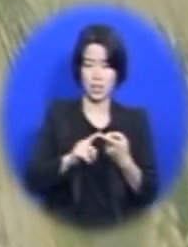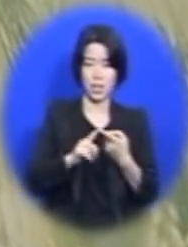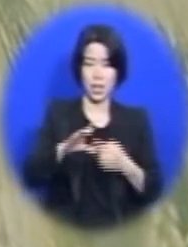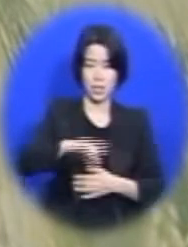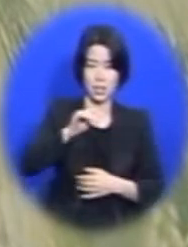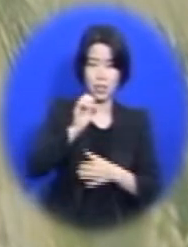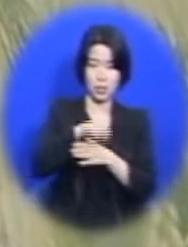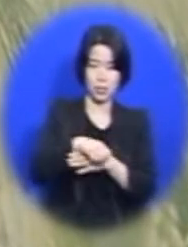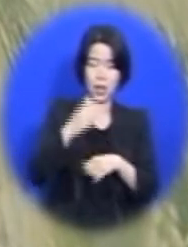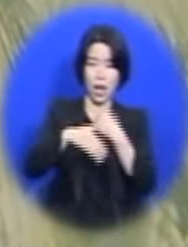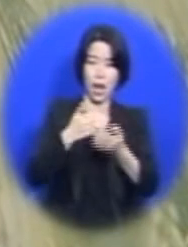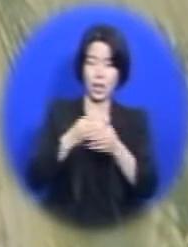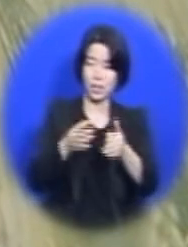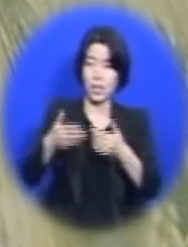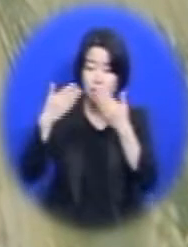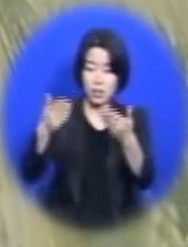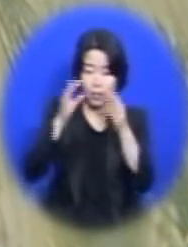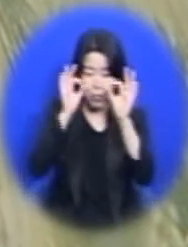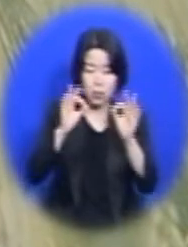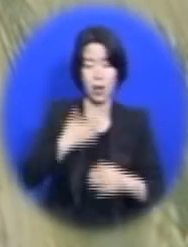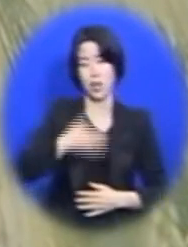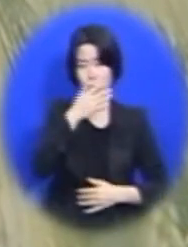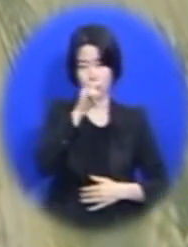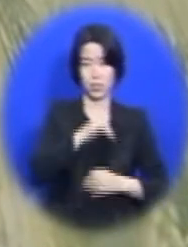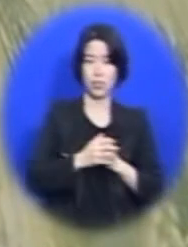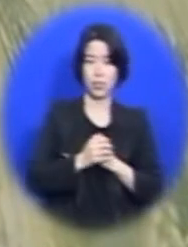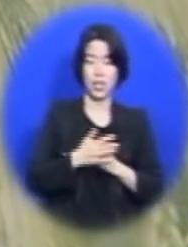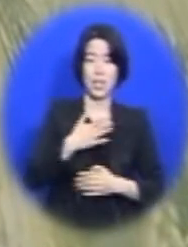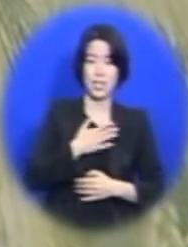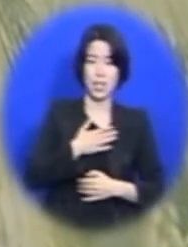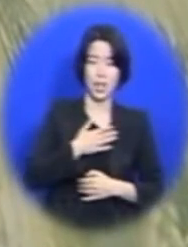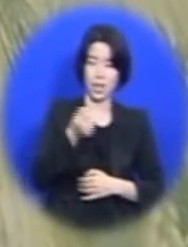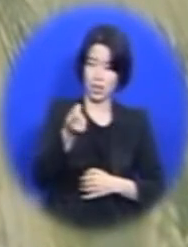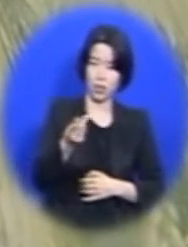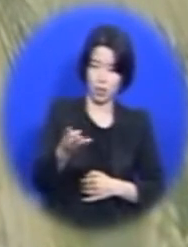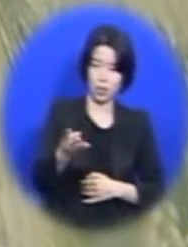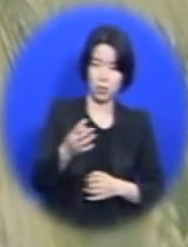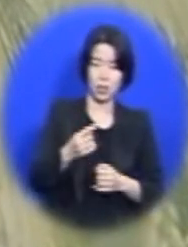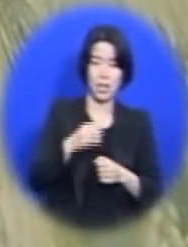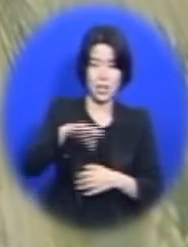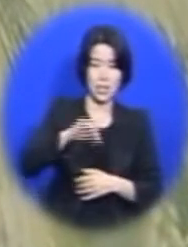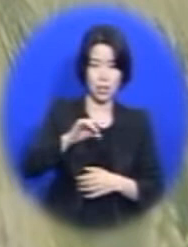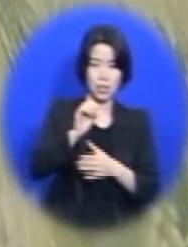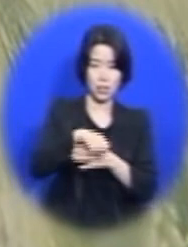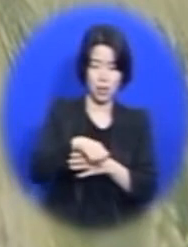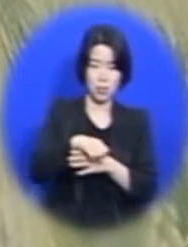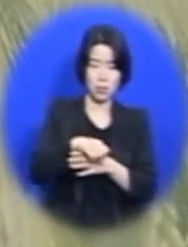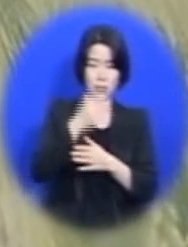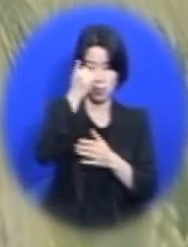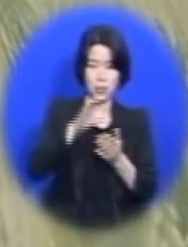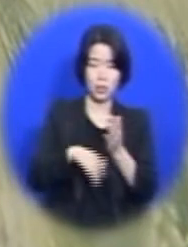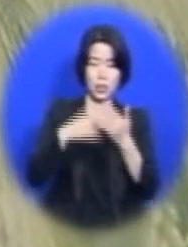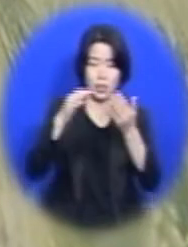첫 열매를 하나님께 드리는지를 보고 아는 거예요. 제가 여러 번 첫 예물 헌금을